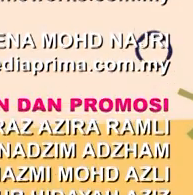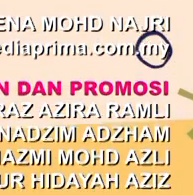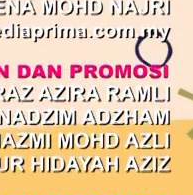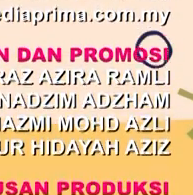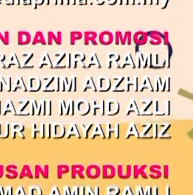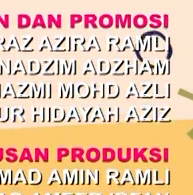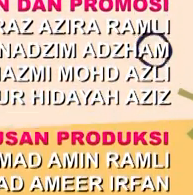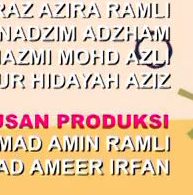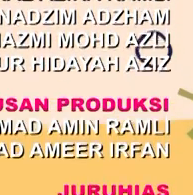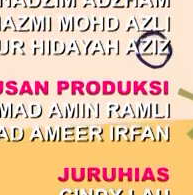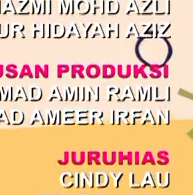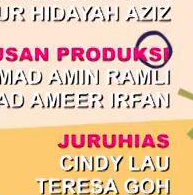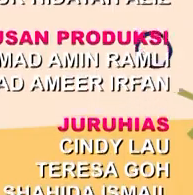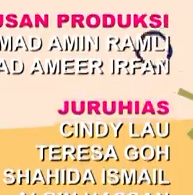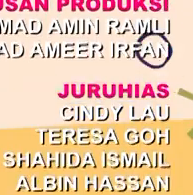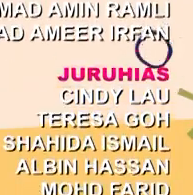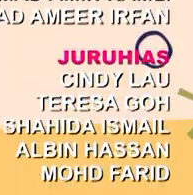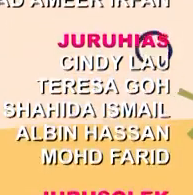nombor